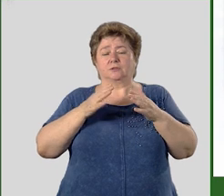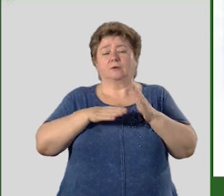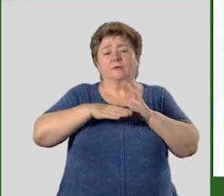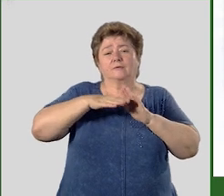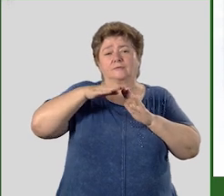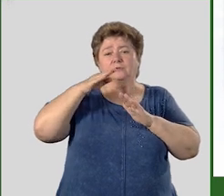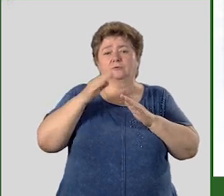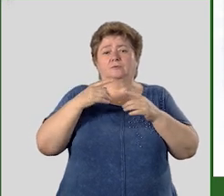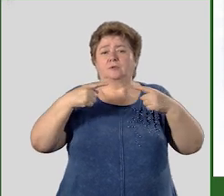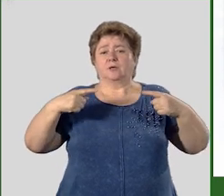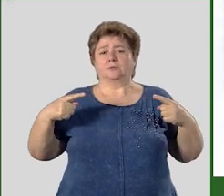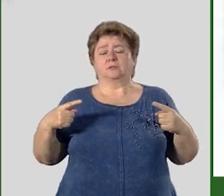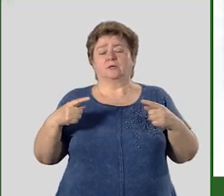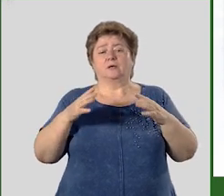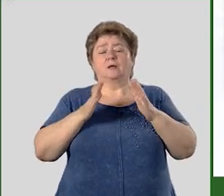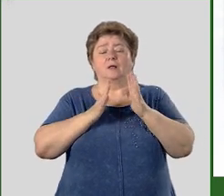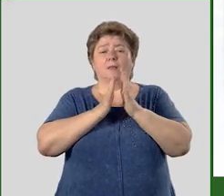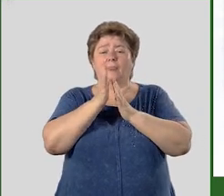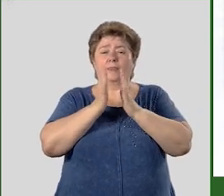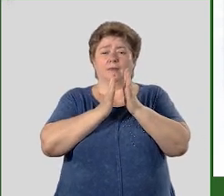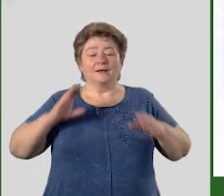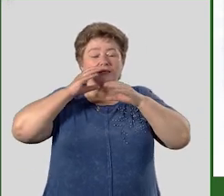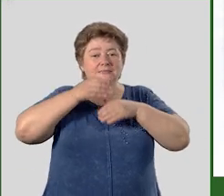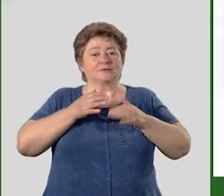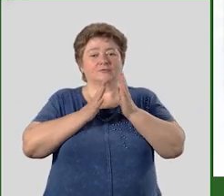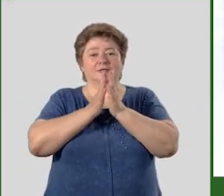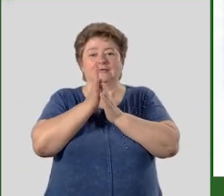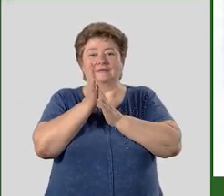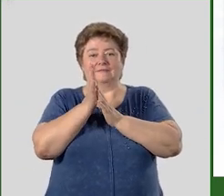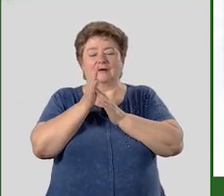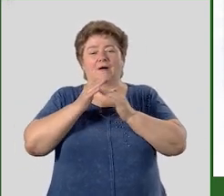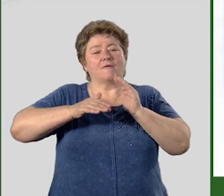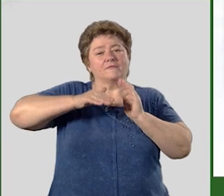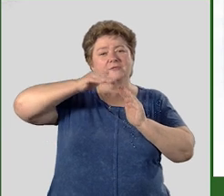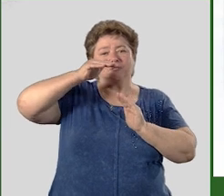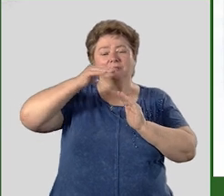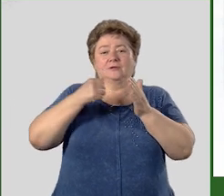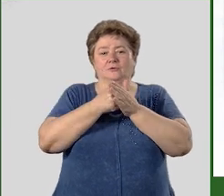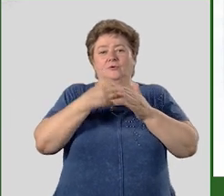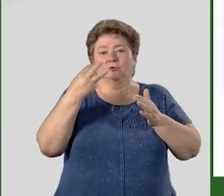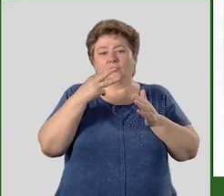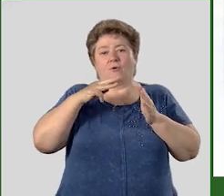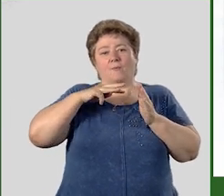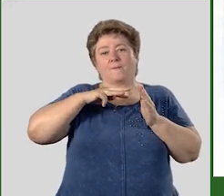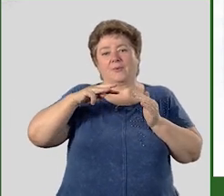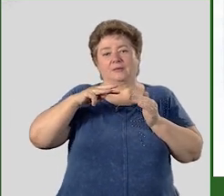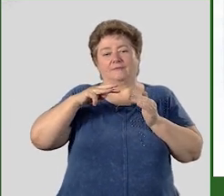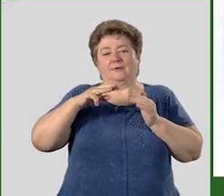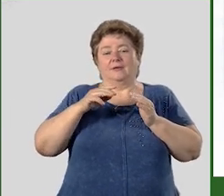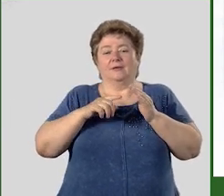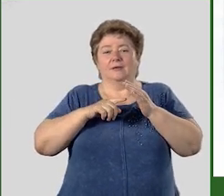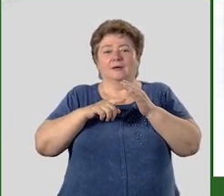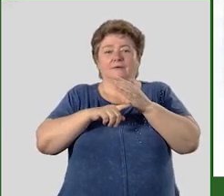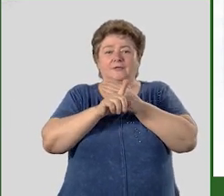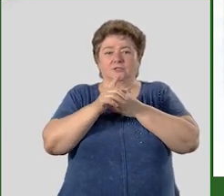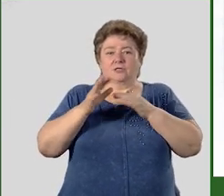преобладает высокое разнотравье. Слоновая трава высотой до 3 метров. В